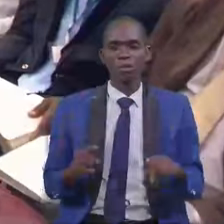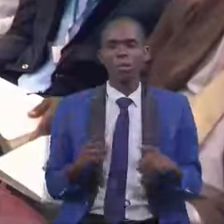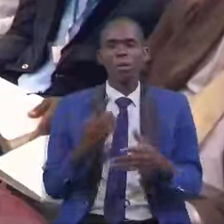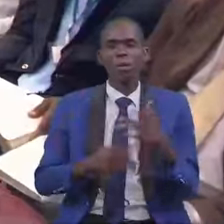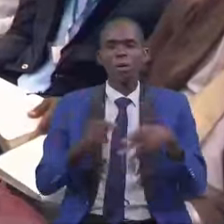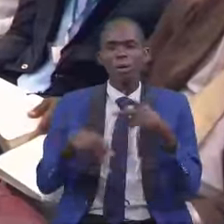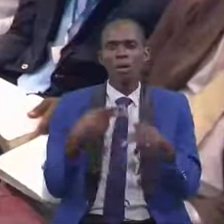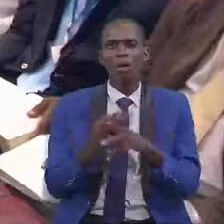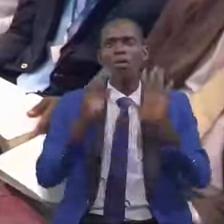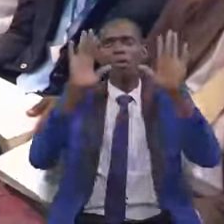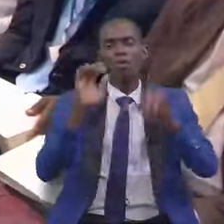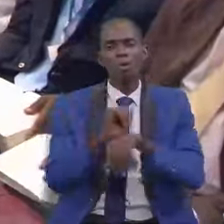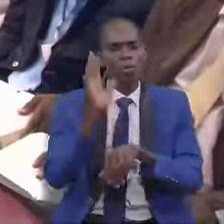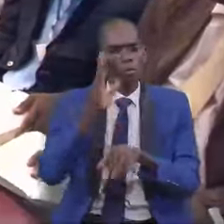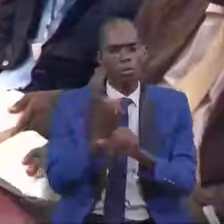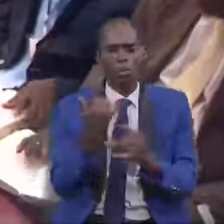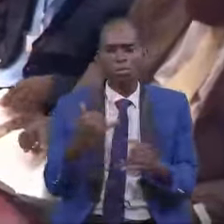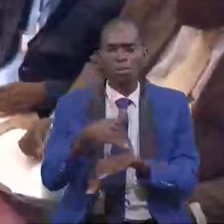soir? Dites-le à haute voix.